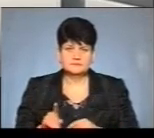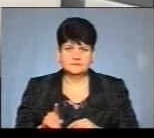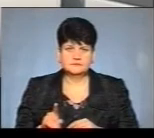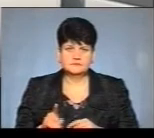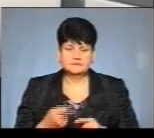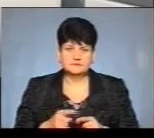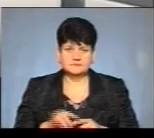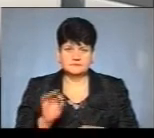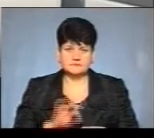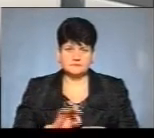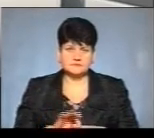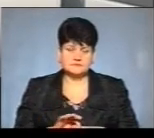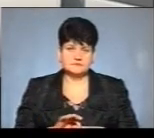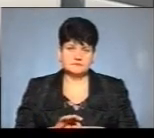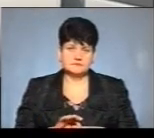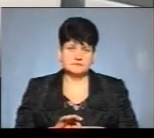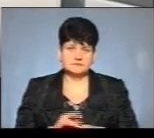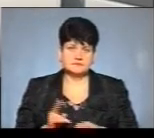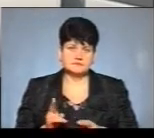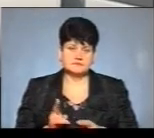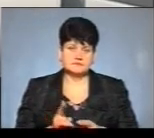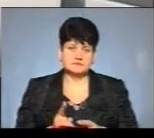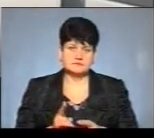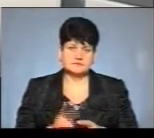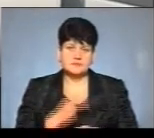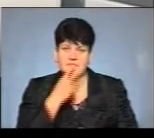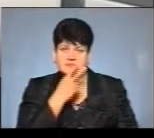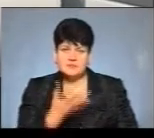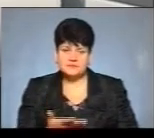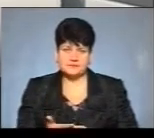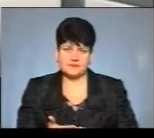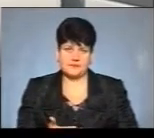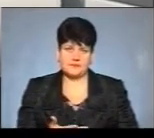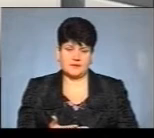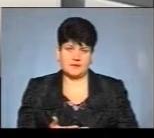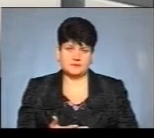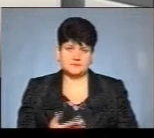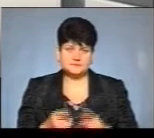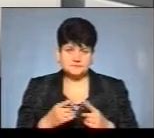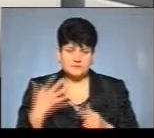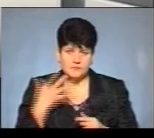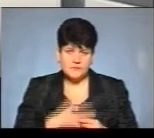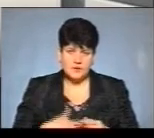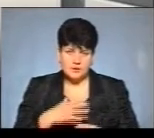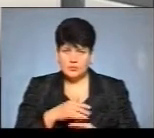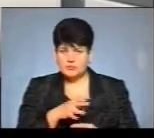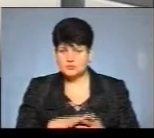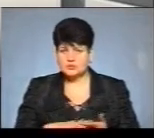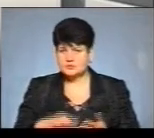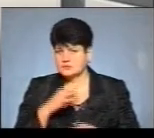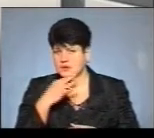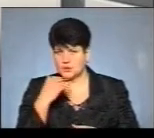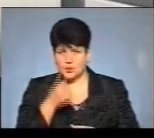таке захворювання, воно безсимптомне, протікає в організмі впродовж багатьох років